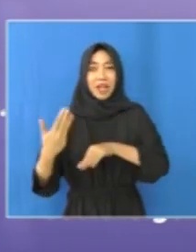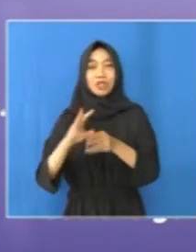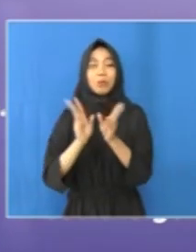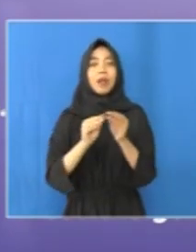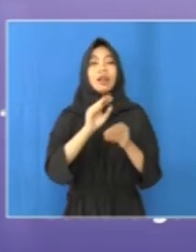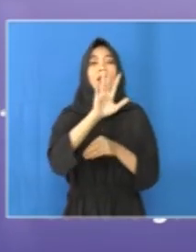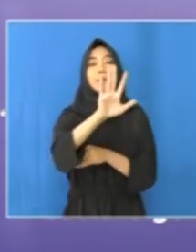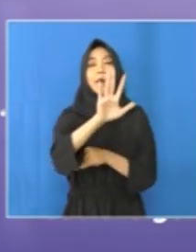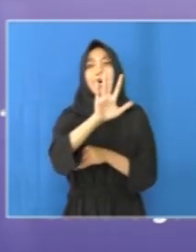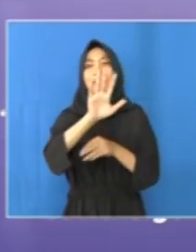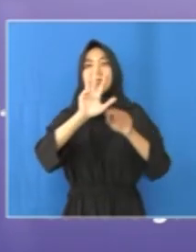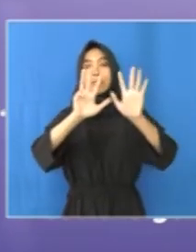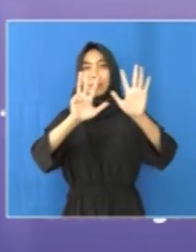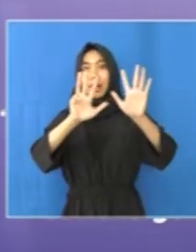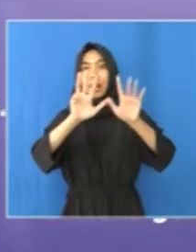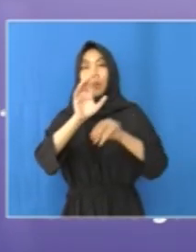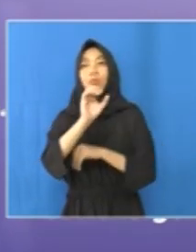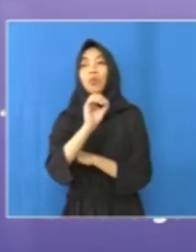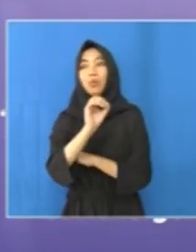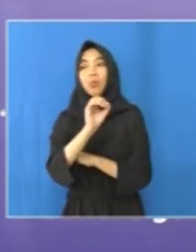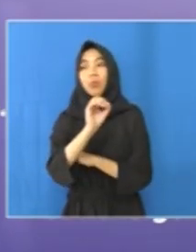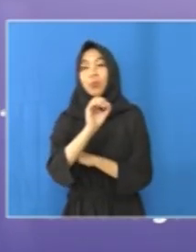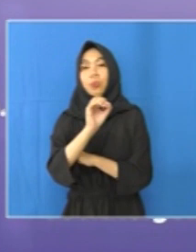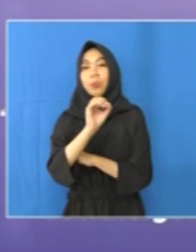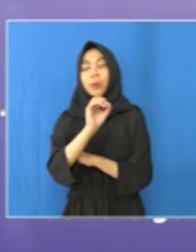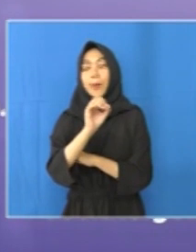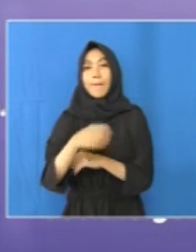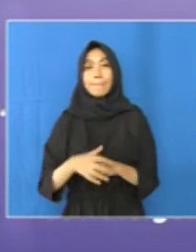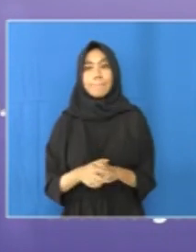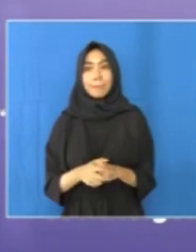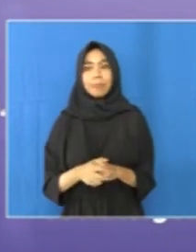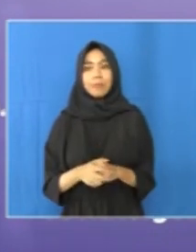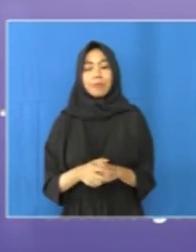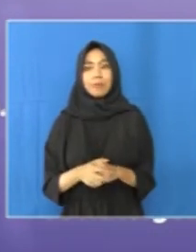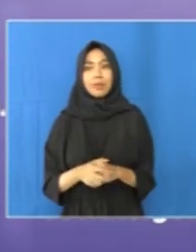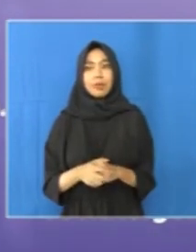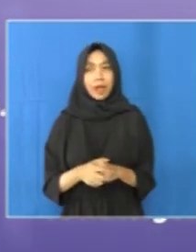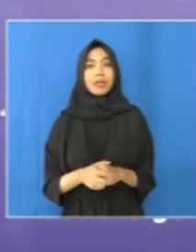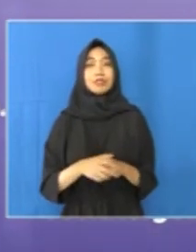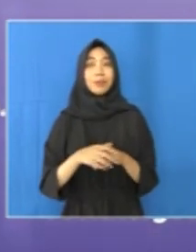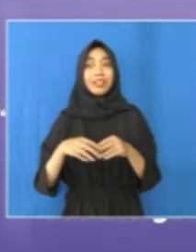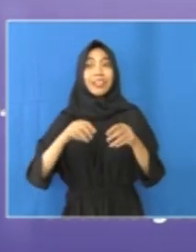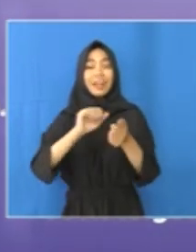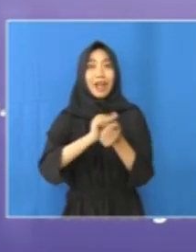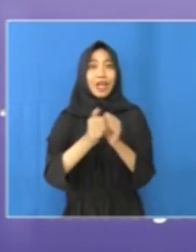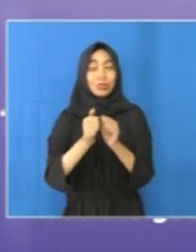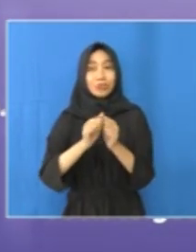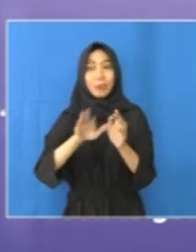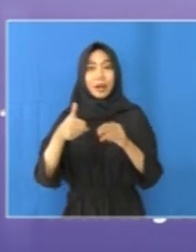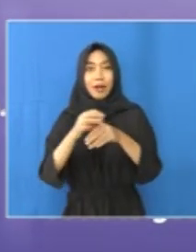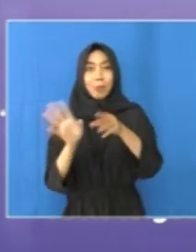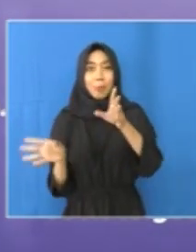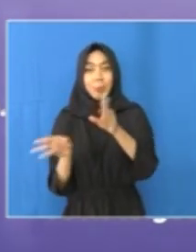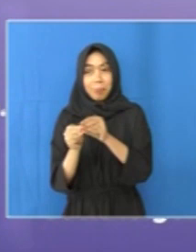590 orang Sudah barang tentu jumlah ini dibawah jumlah dari semua kasus yang meninggal